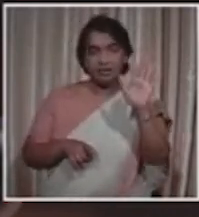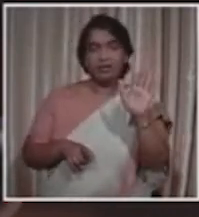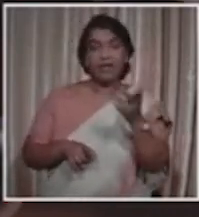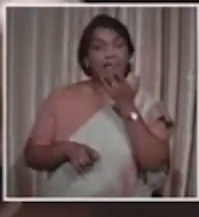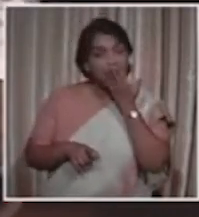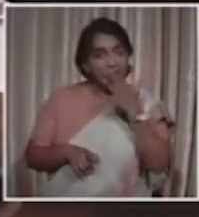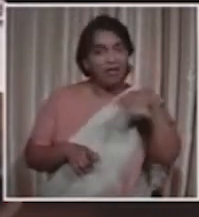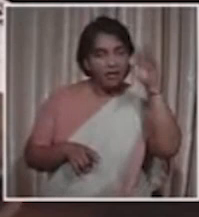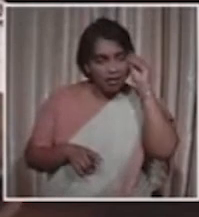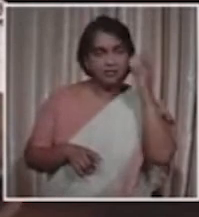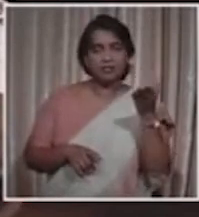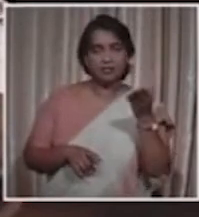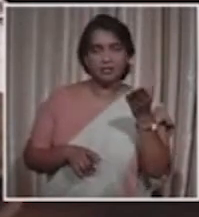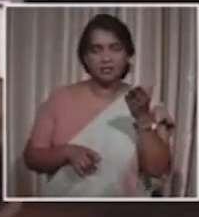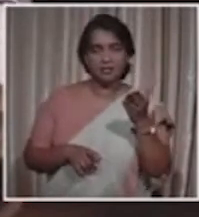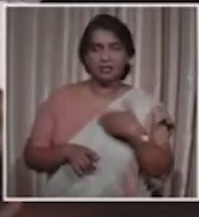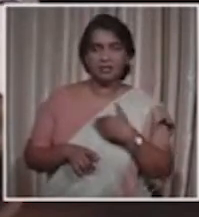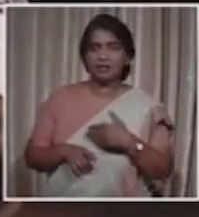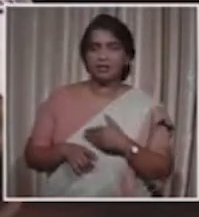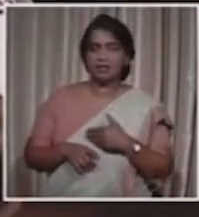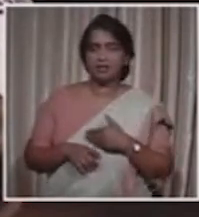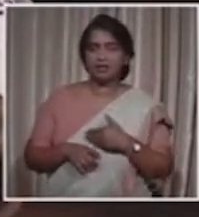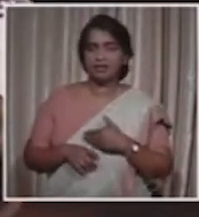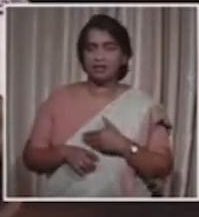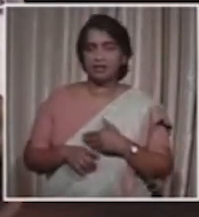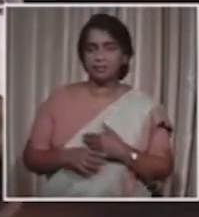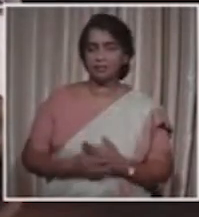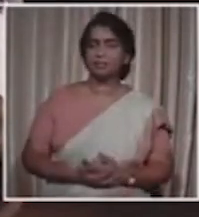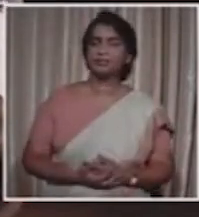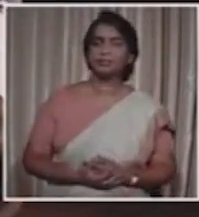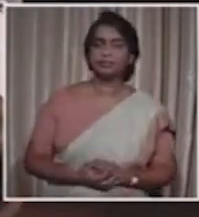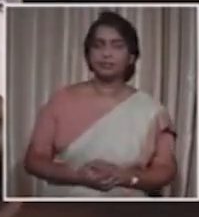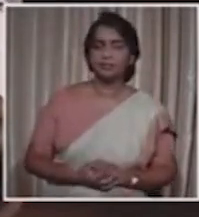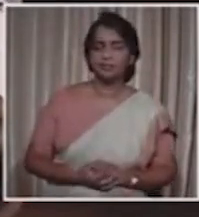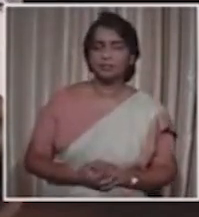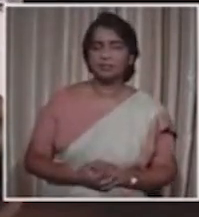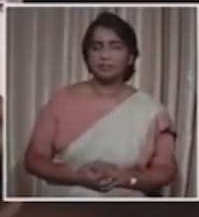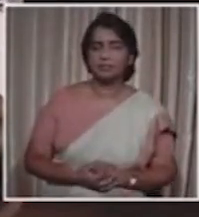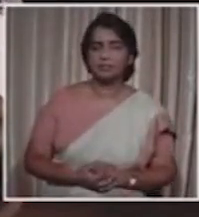ගන්නවා පාඩම් ටික කරුණා කරලා ගරු කථානායකතුමනි ගරු